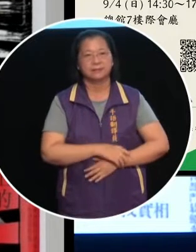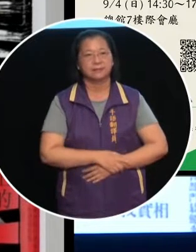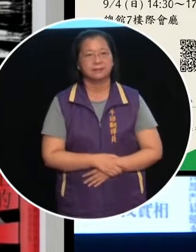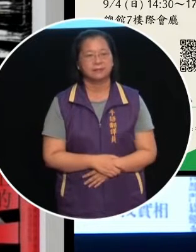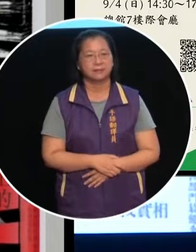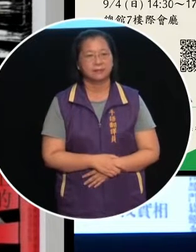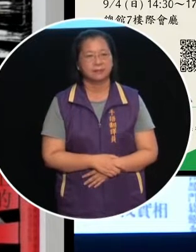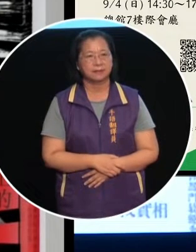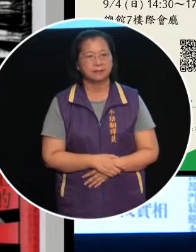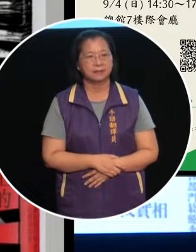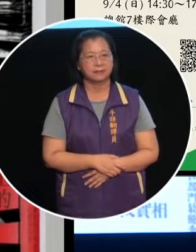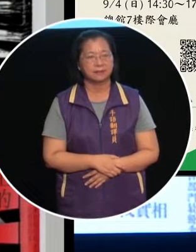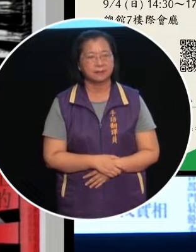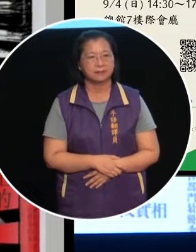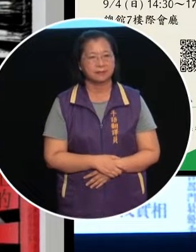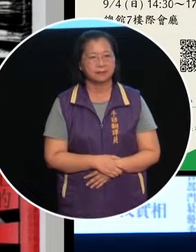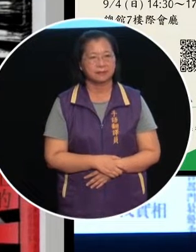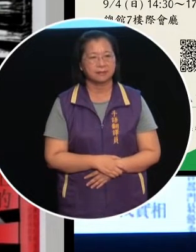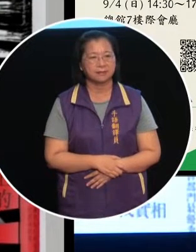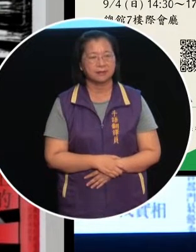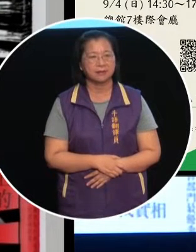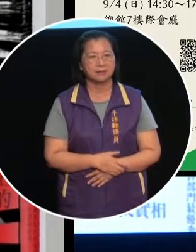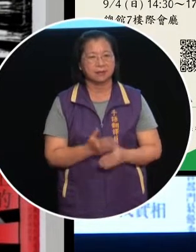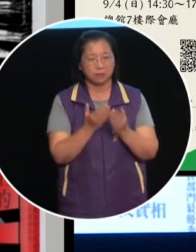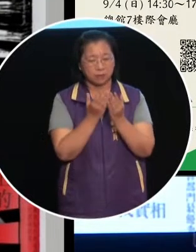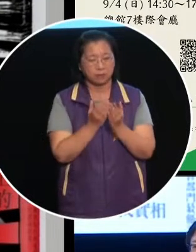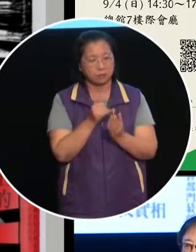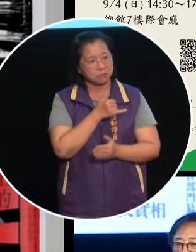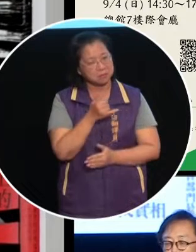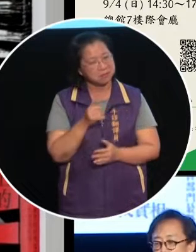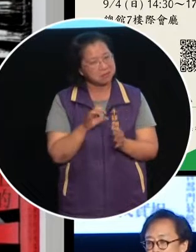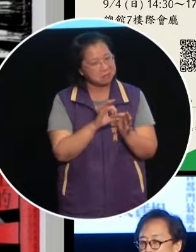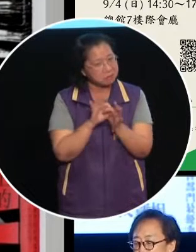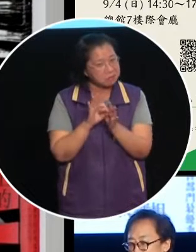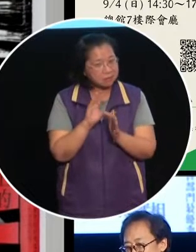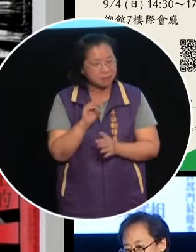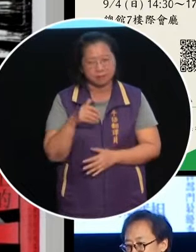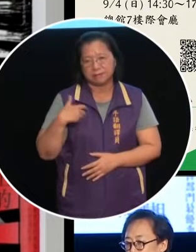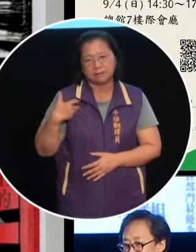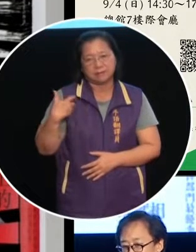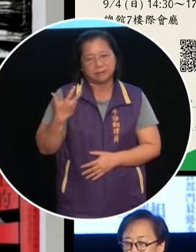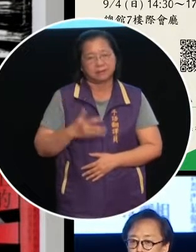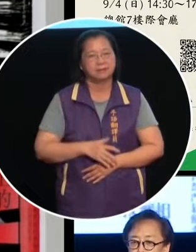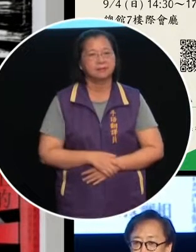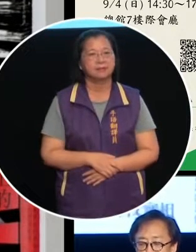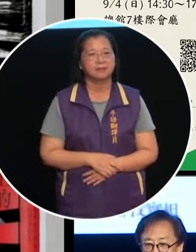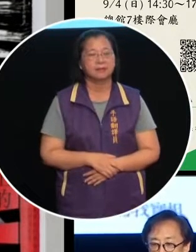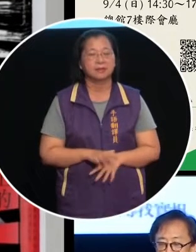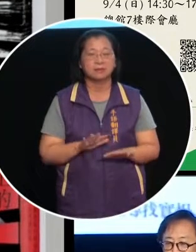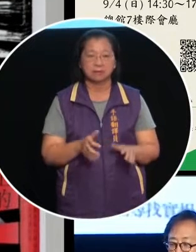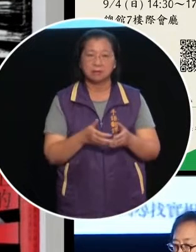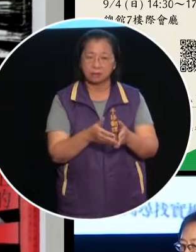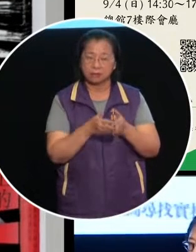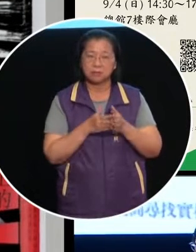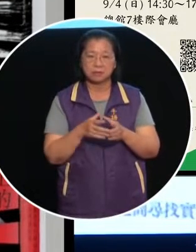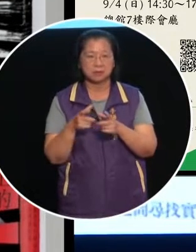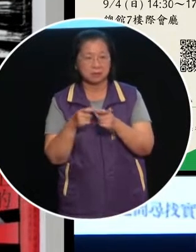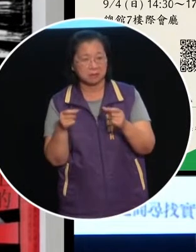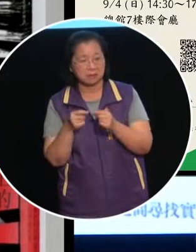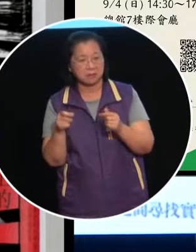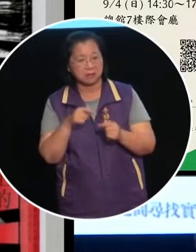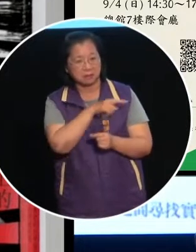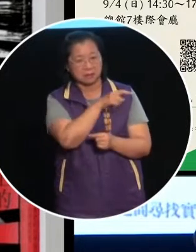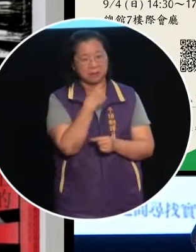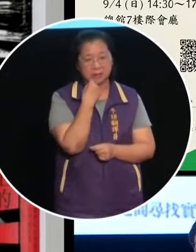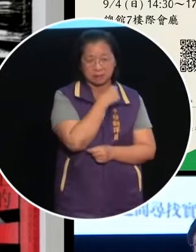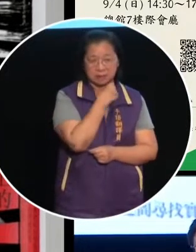么，可能这个部分是因读者的反应有关吗？我不知道。不过还是很重要，因为日本的政治新闻是跟